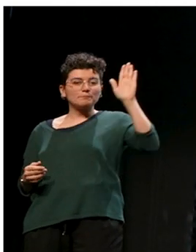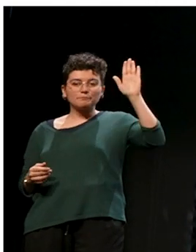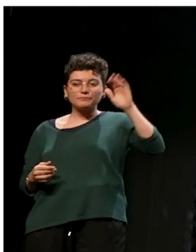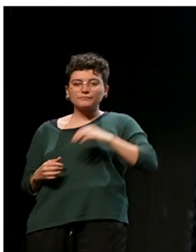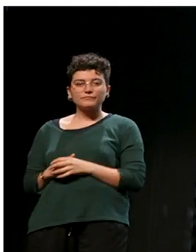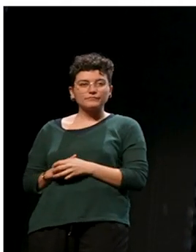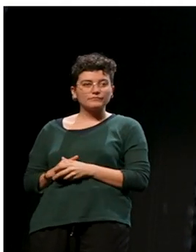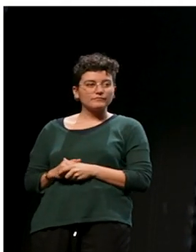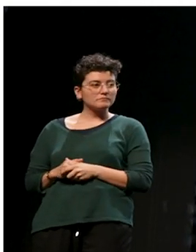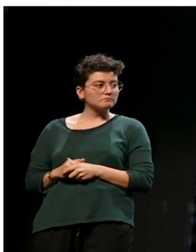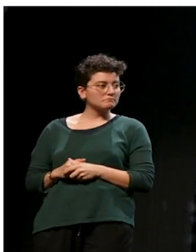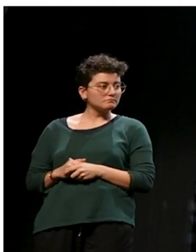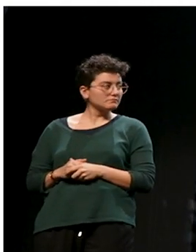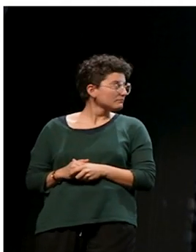Ok.